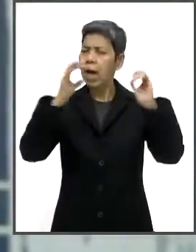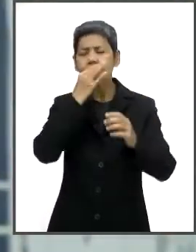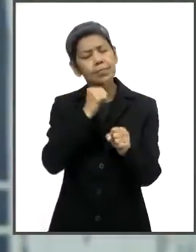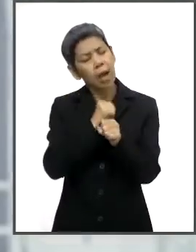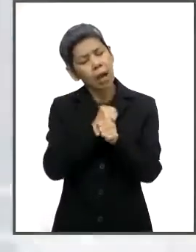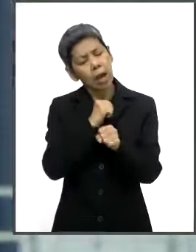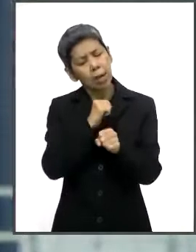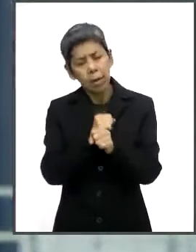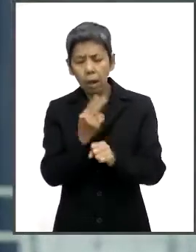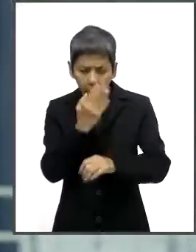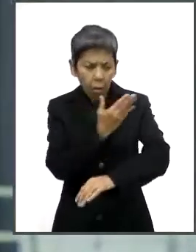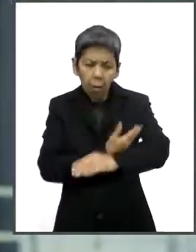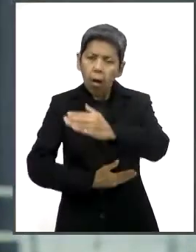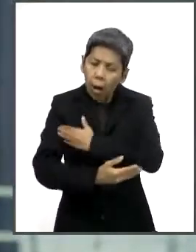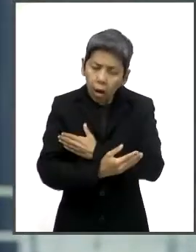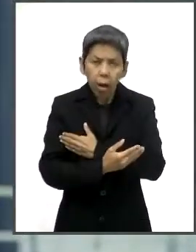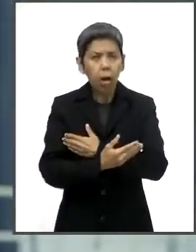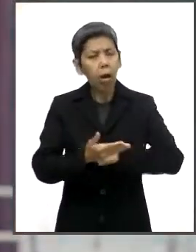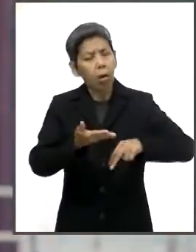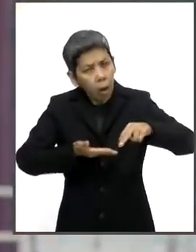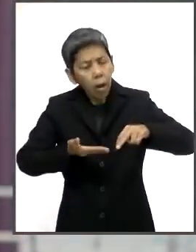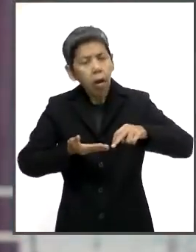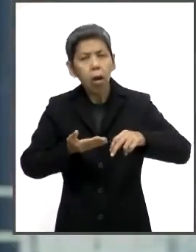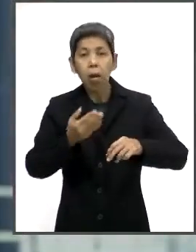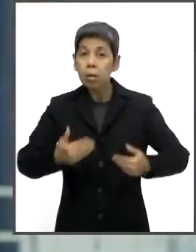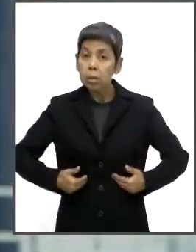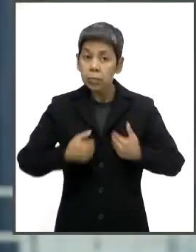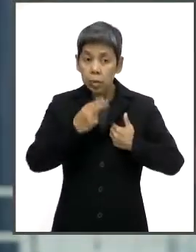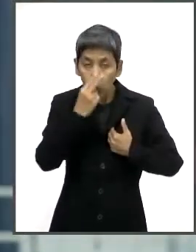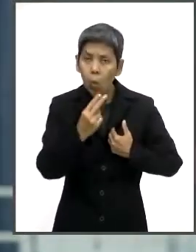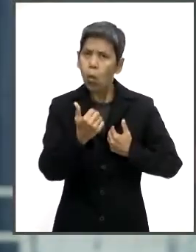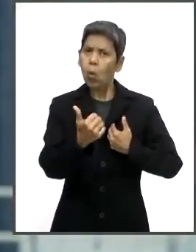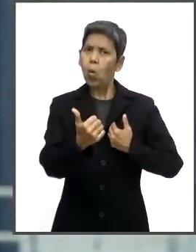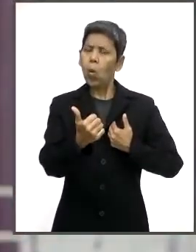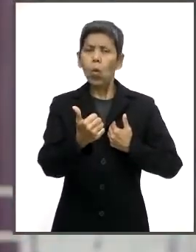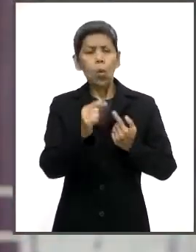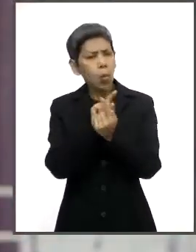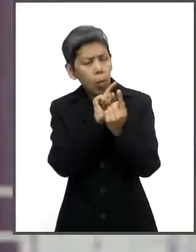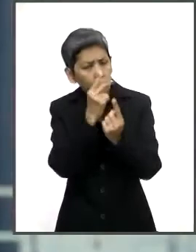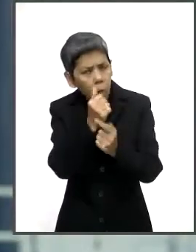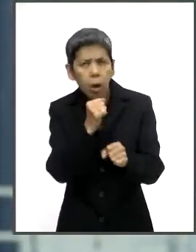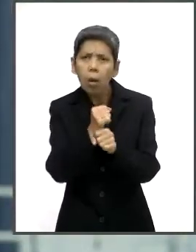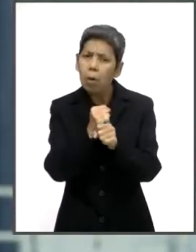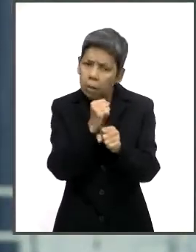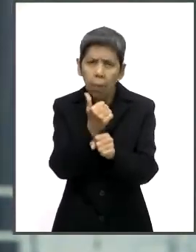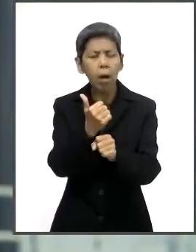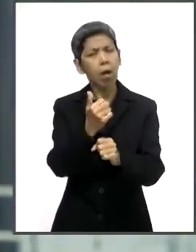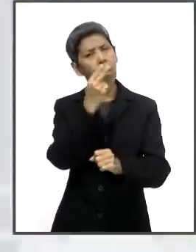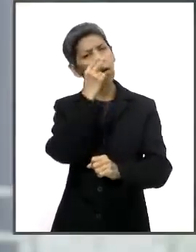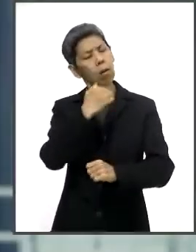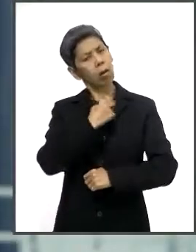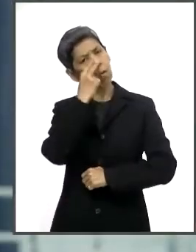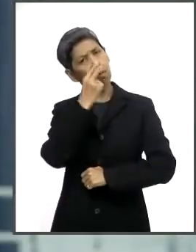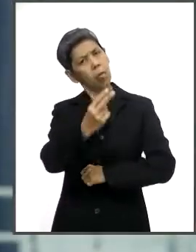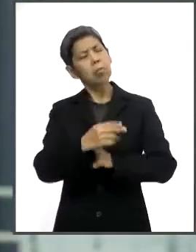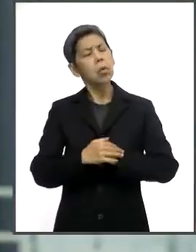าเช้ากินข้ามไปบางคนแขนขาสองข้างยังมาขาขาดอีกแต่เขาใช้ชีวิตอย่างมีความสุขเฮฮาเขาสามารถทำอะไรได้เ